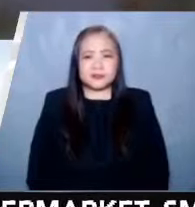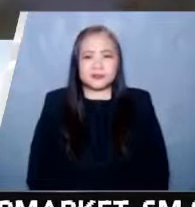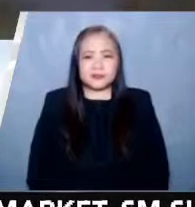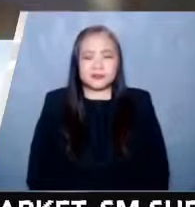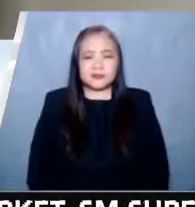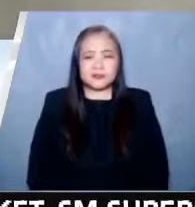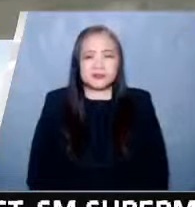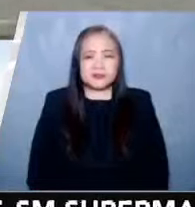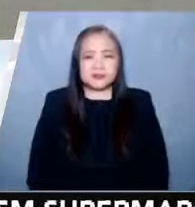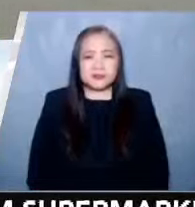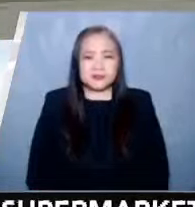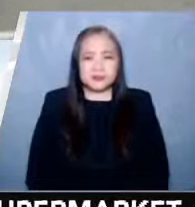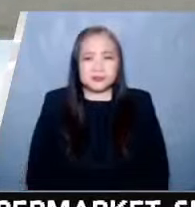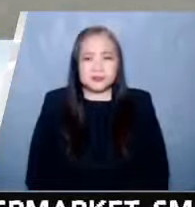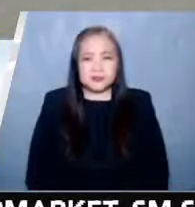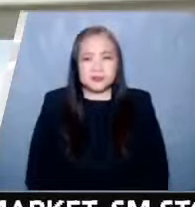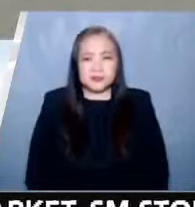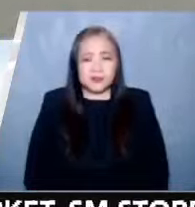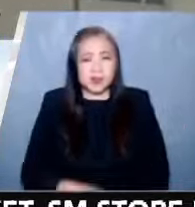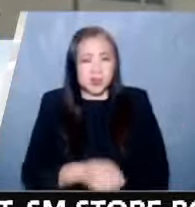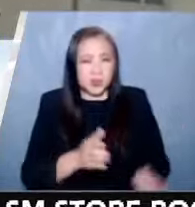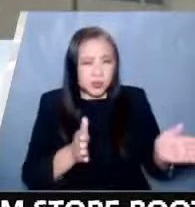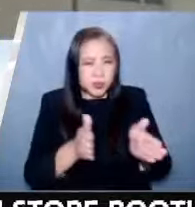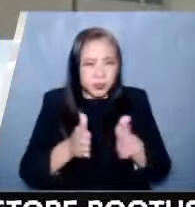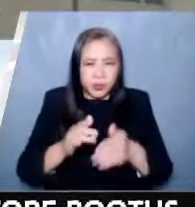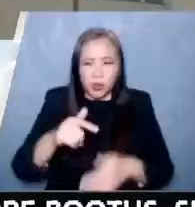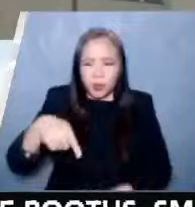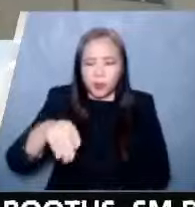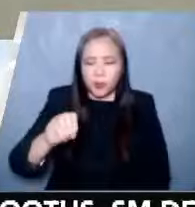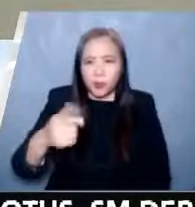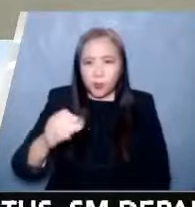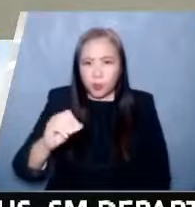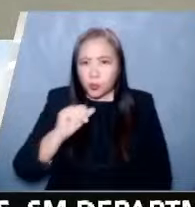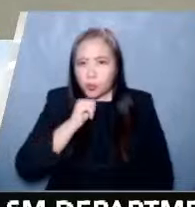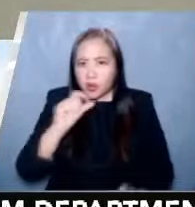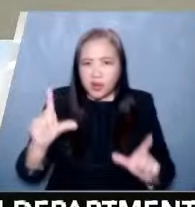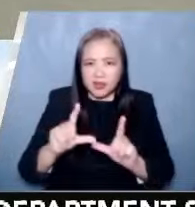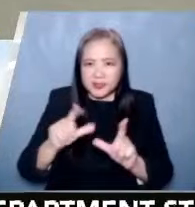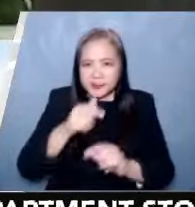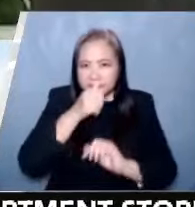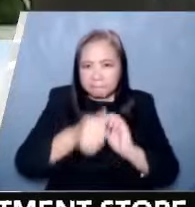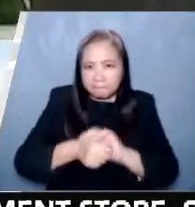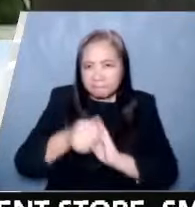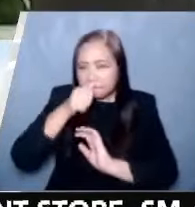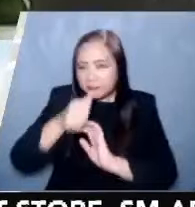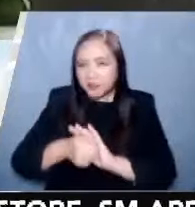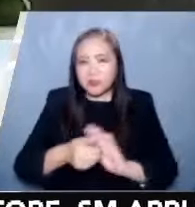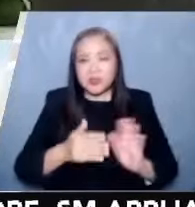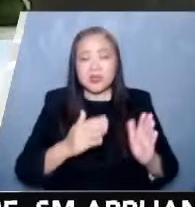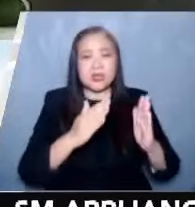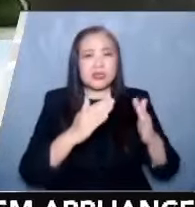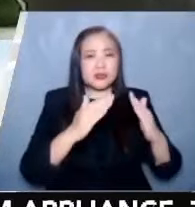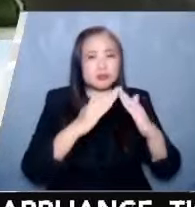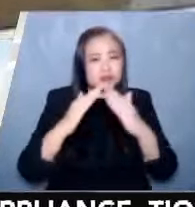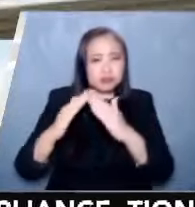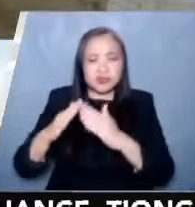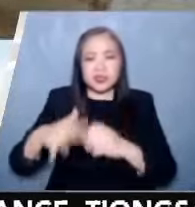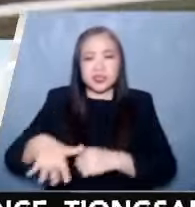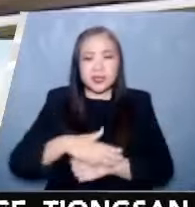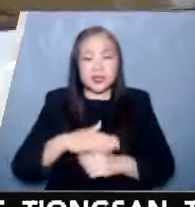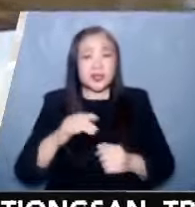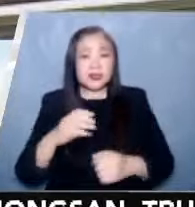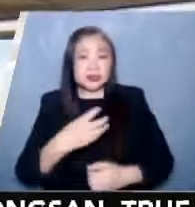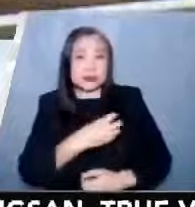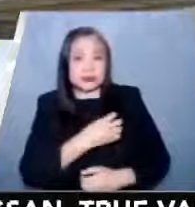Mga maliliit na illegal na pogo na nagkukubli umano sa mga residential area ang target ng PNP-CIDG sa operasyon